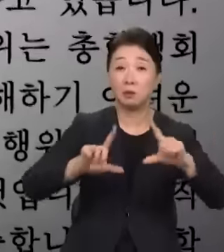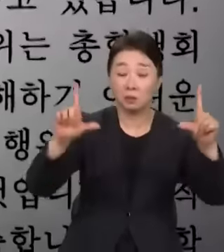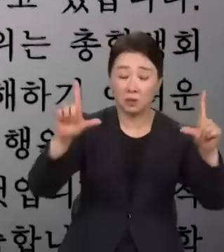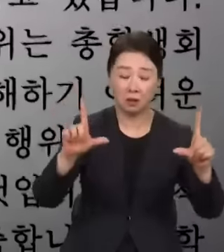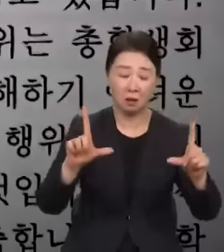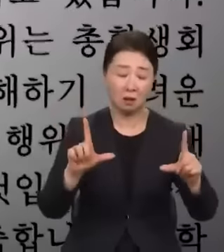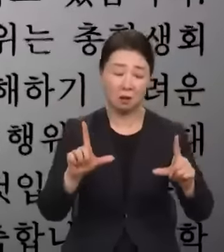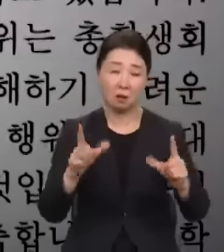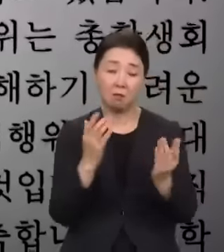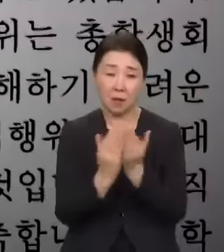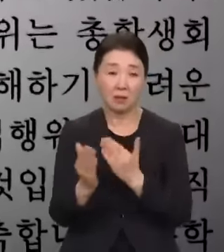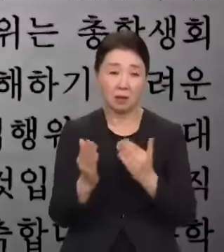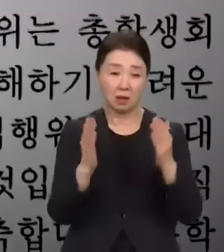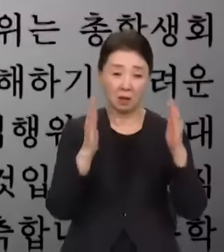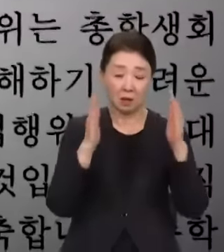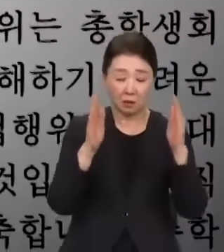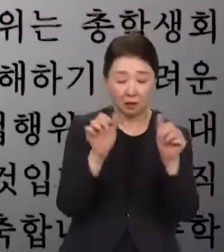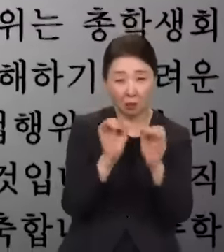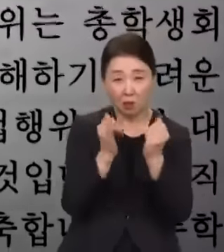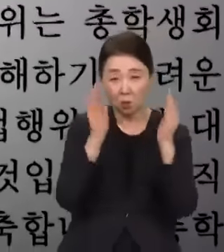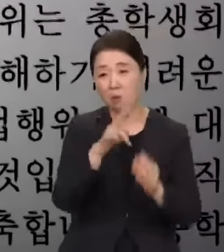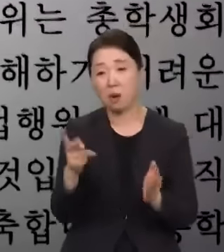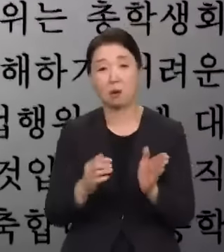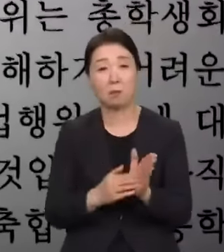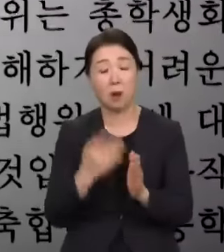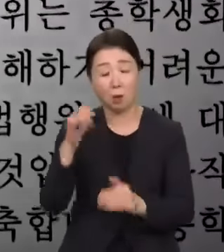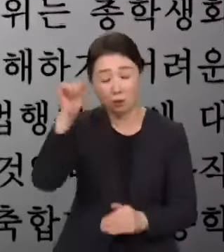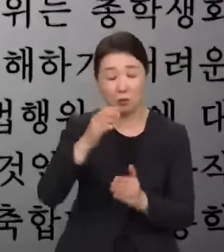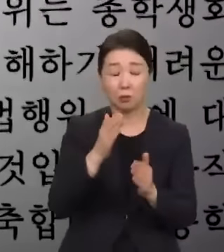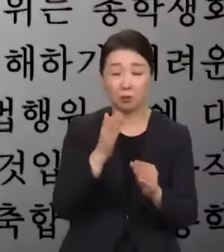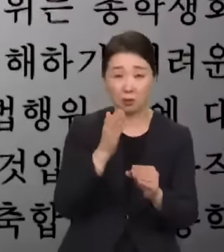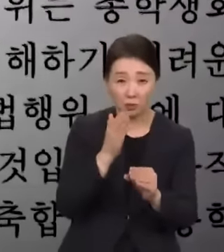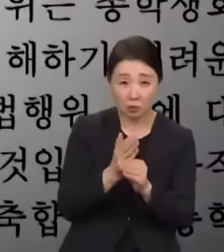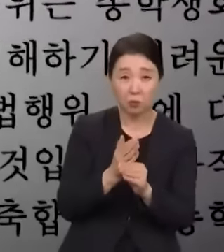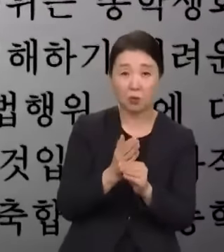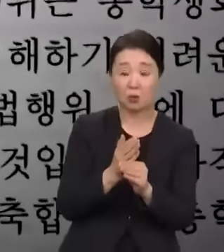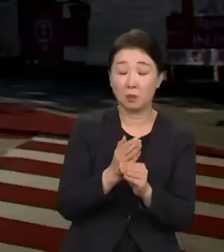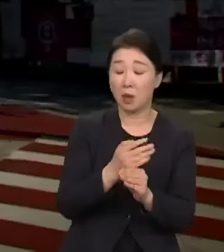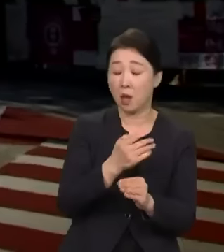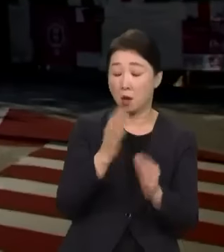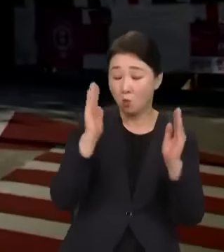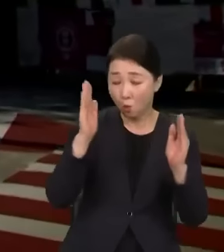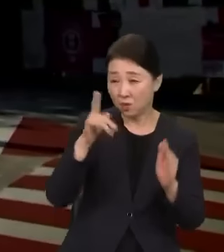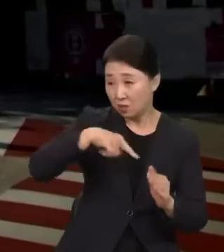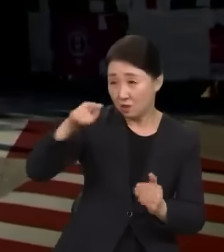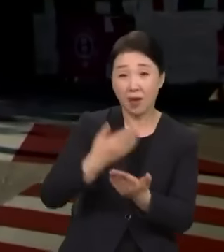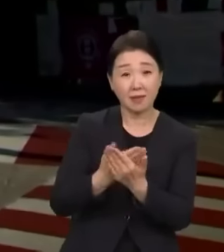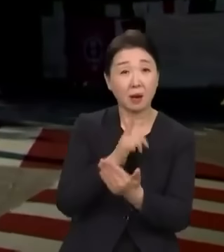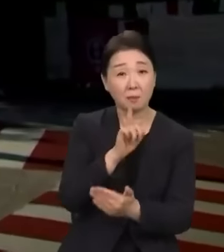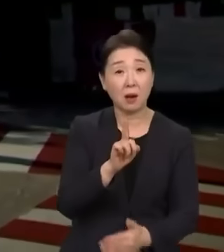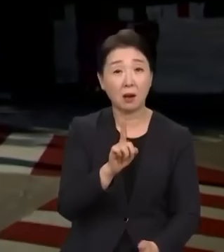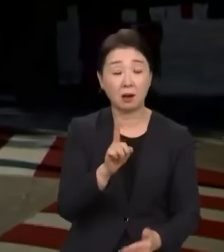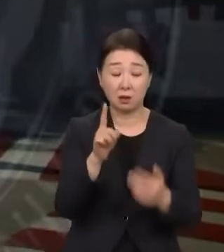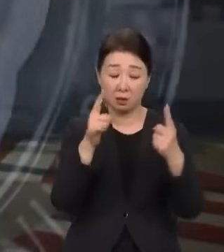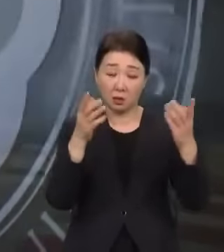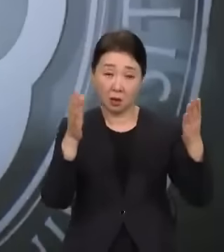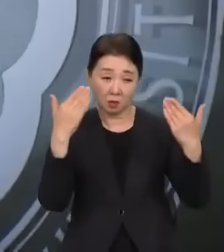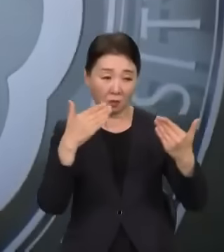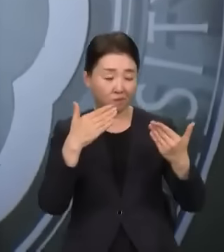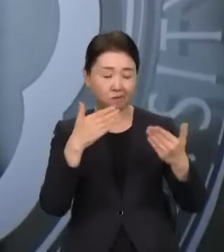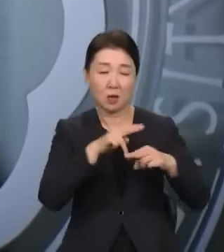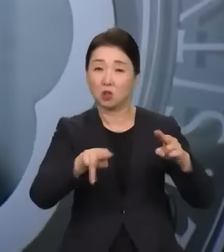비민주적인 공학 전환 논의 철회와 사과, 시위 중 출결 인정 등을 요구한 데 대한 답입니다. 대학은 철회 요구 등을